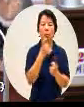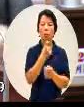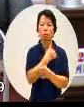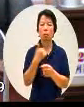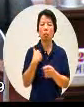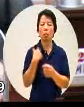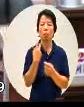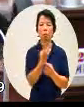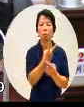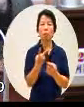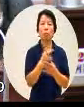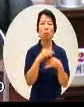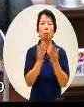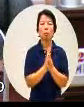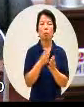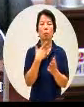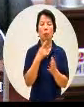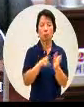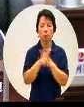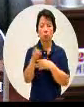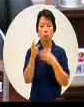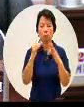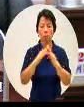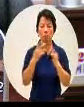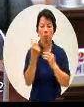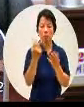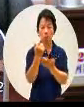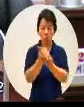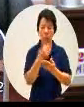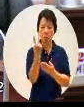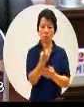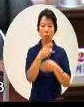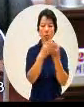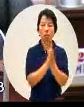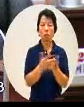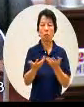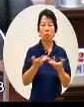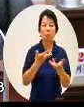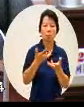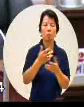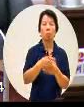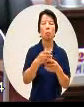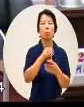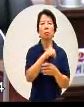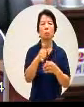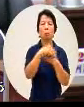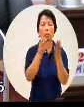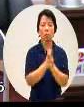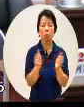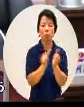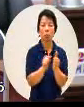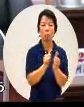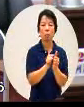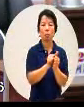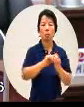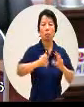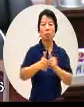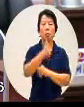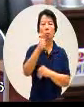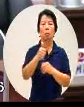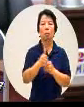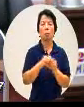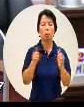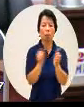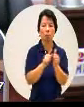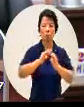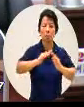那個會後呢我們有請兩個專家還有一些業者在那邊討論說喔 您這個富市長講到比這個專家還跟